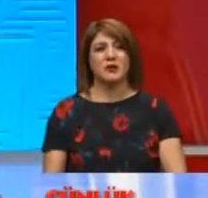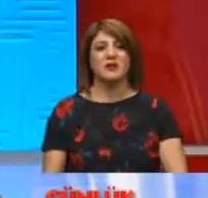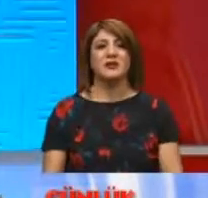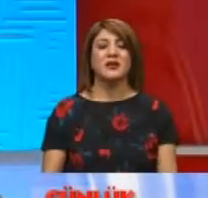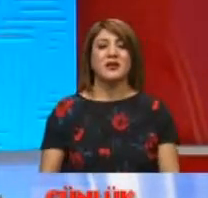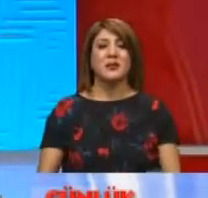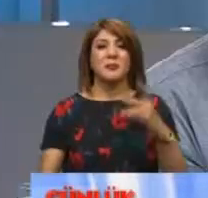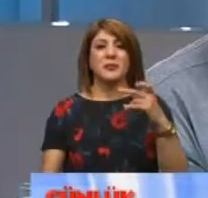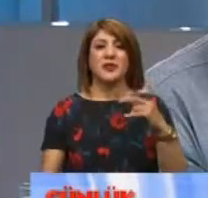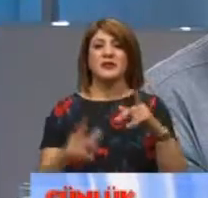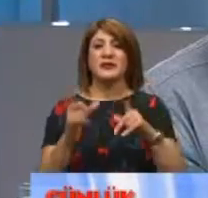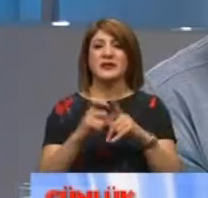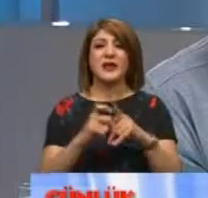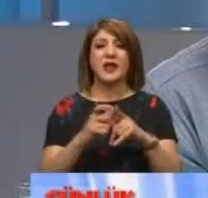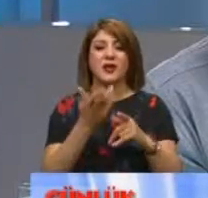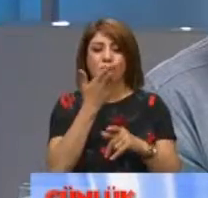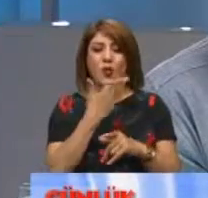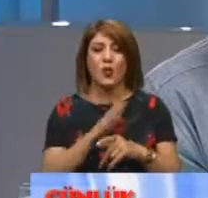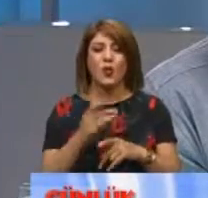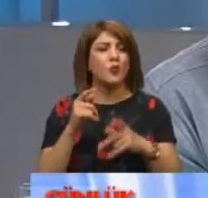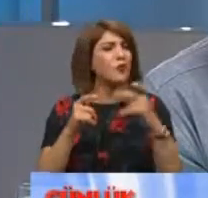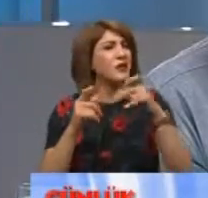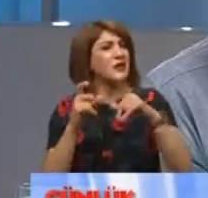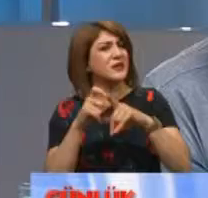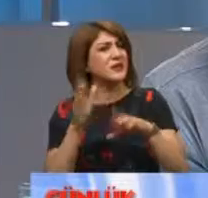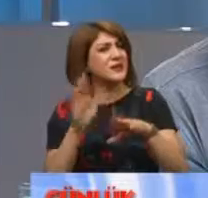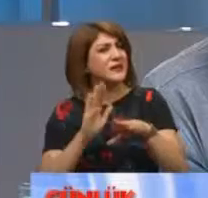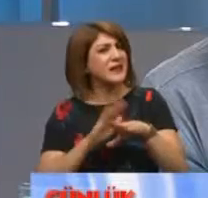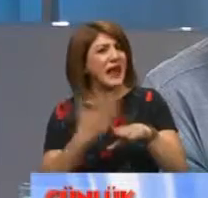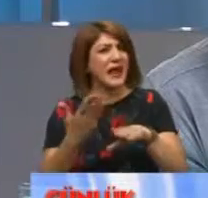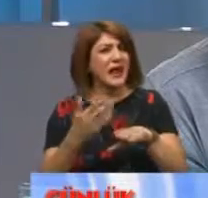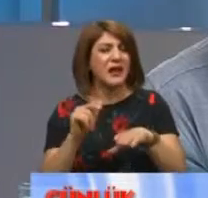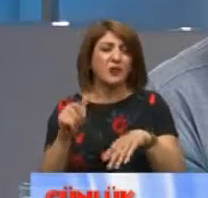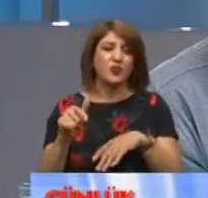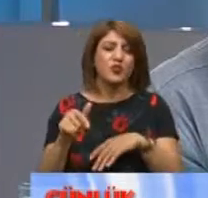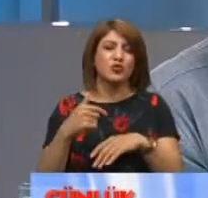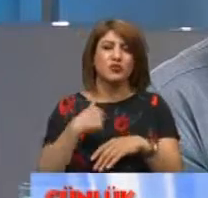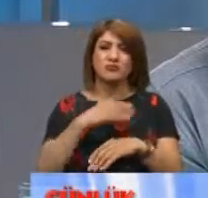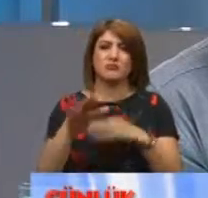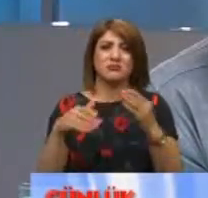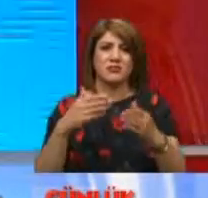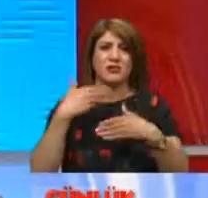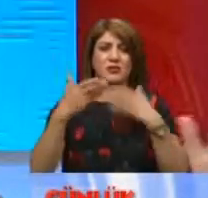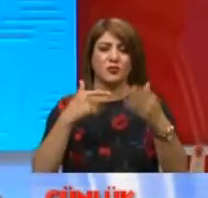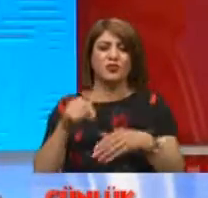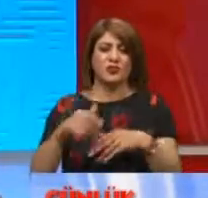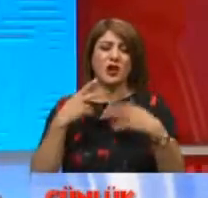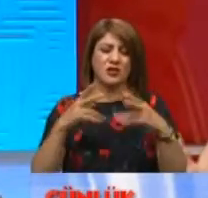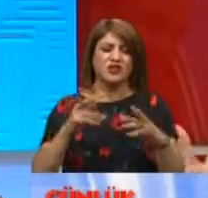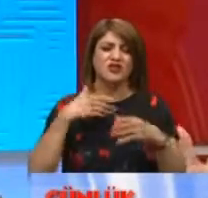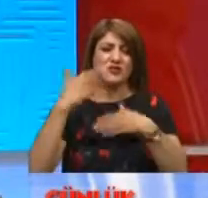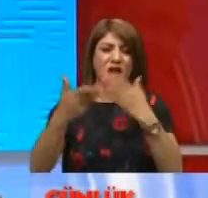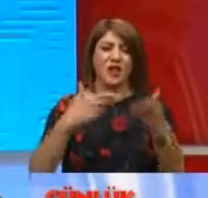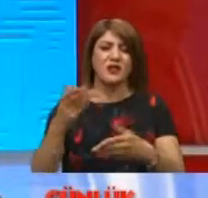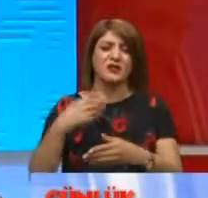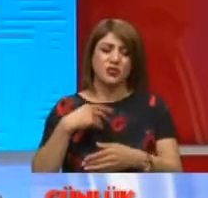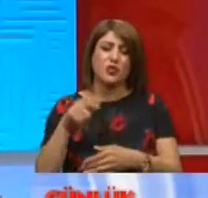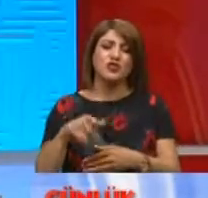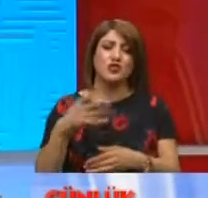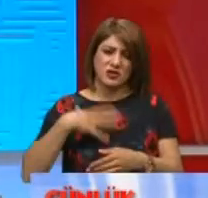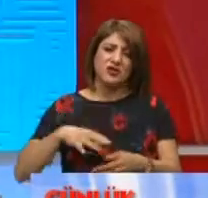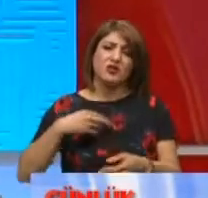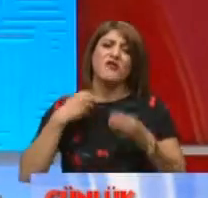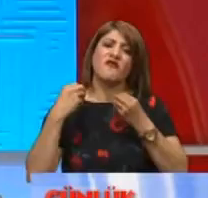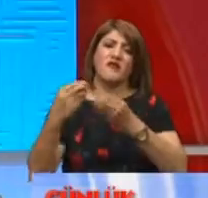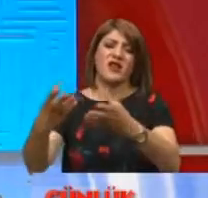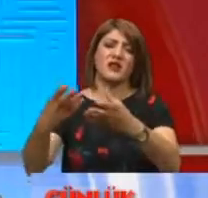olmayan... Yani o su yok, bu su yok. Buna rağmen ama enteresan, meydan da okuyor veya dürüstlük de yapıyor. Buna rağmen alacaksanız vereyim diyor